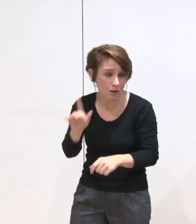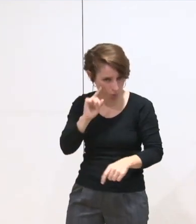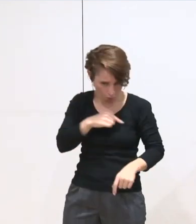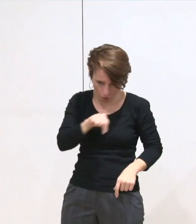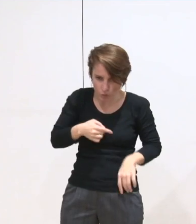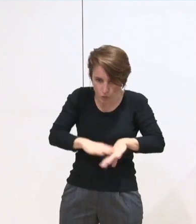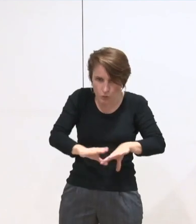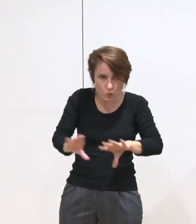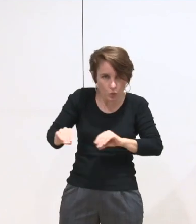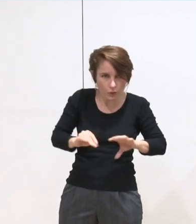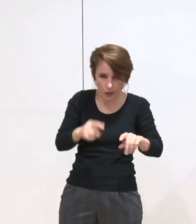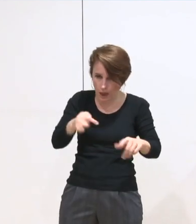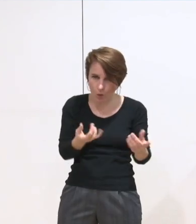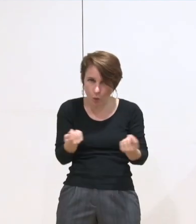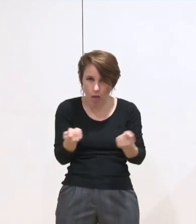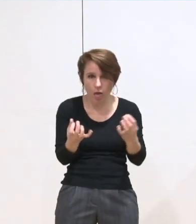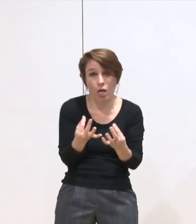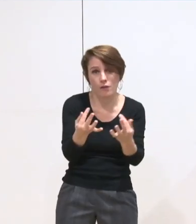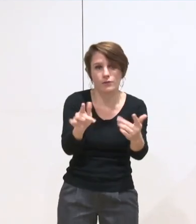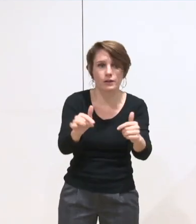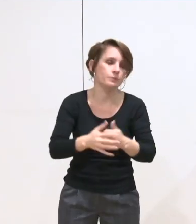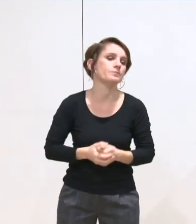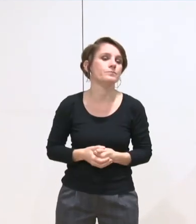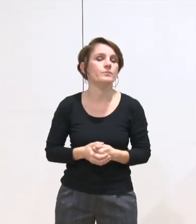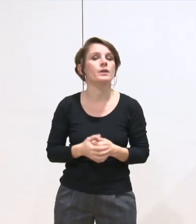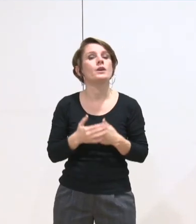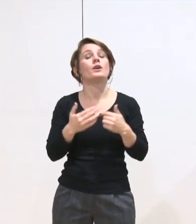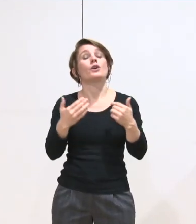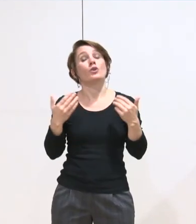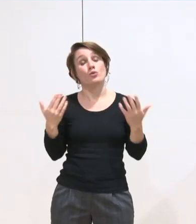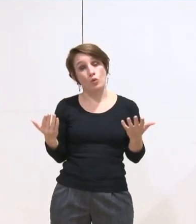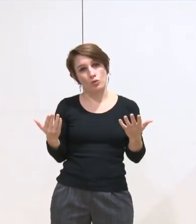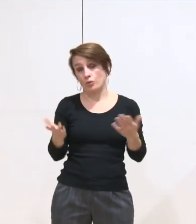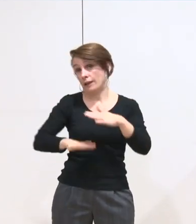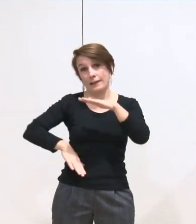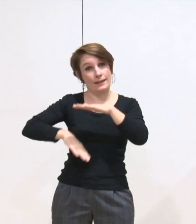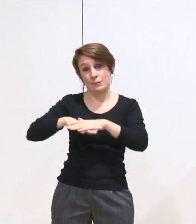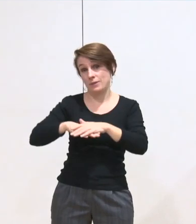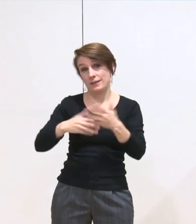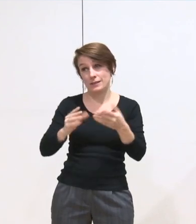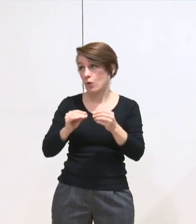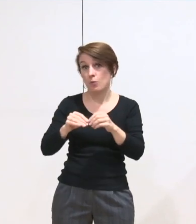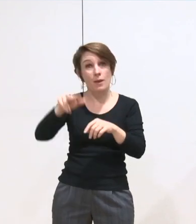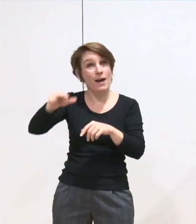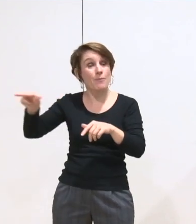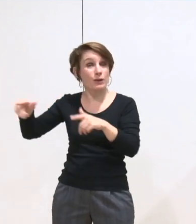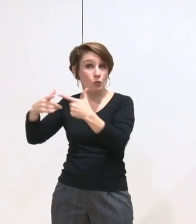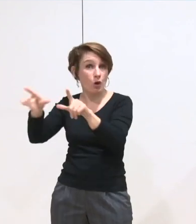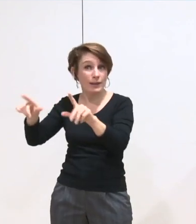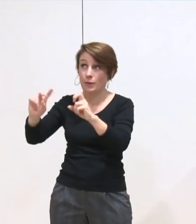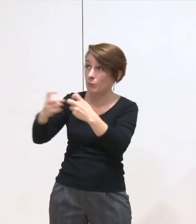Bref, donc les limites de l'exercice, c'est évidemment les logements qui sont disponibles à des